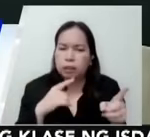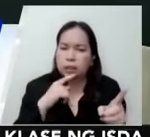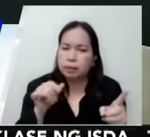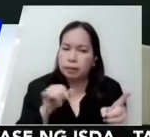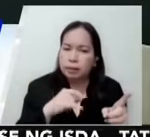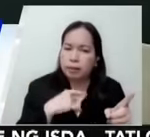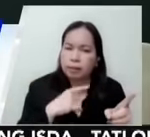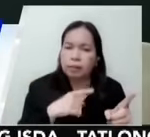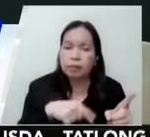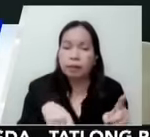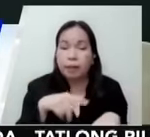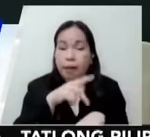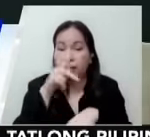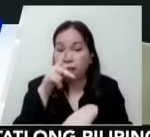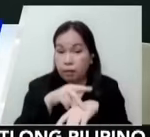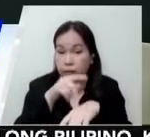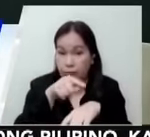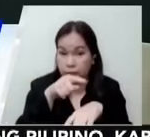both sides by the